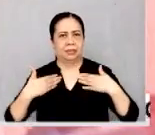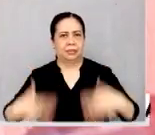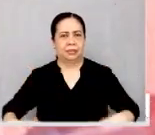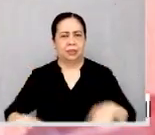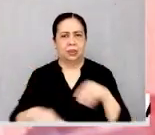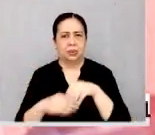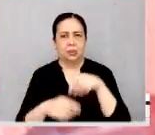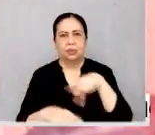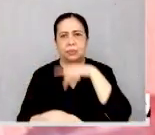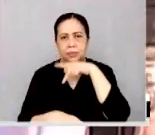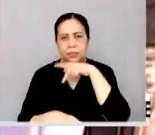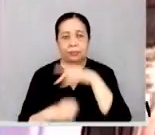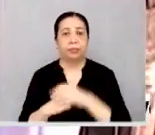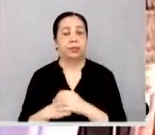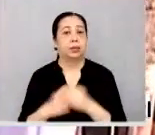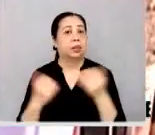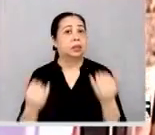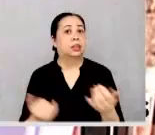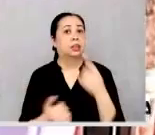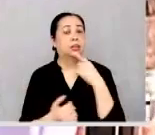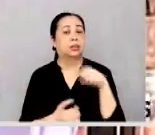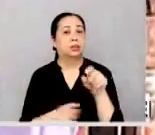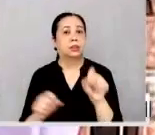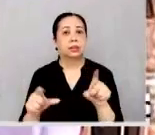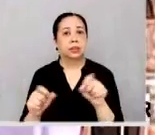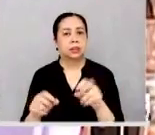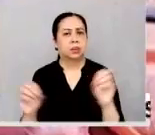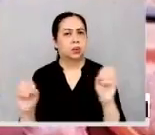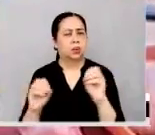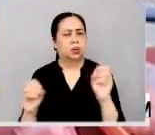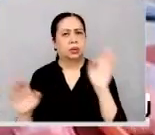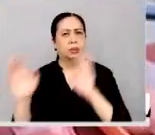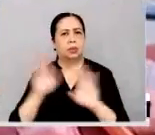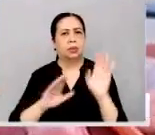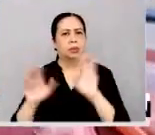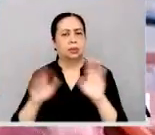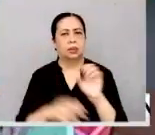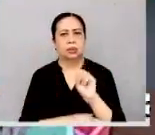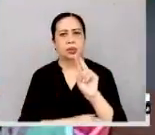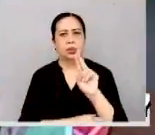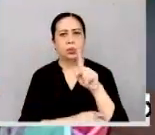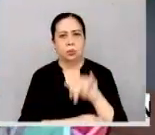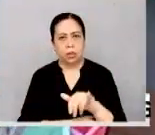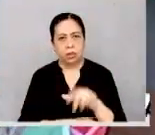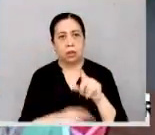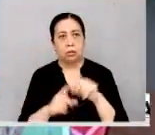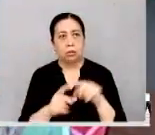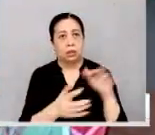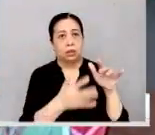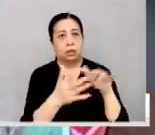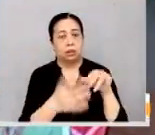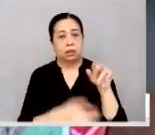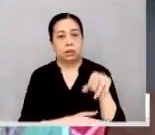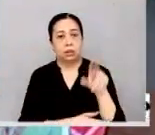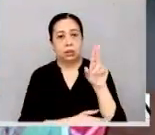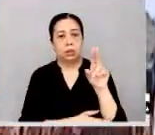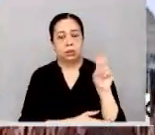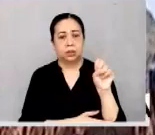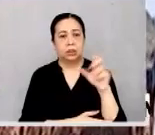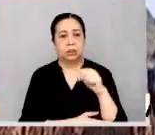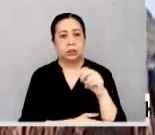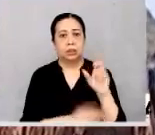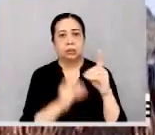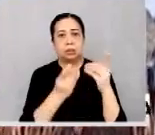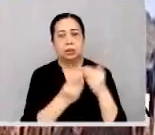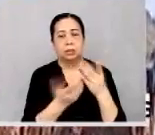kukuhanin. Sa ngayon, ayon sa mga nagtitinda, walang problema sa supply. Pero sa pag-aaral ng United States Department of